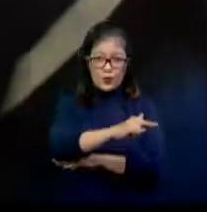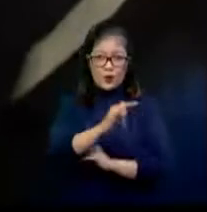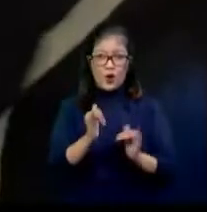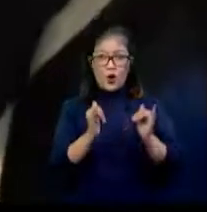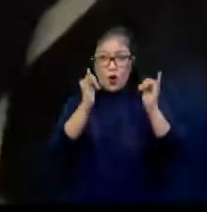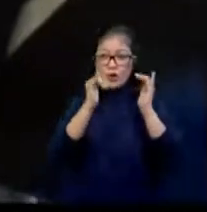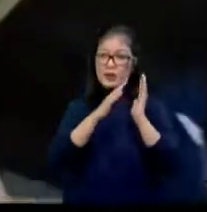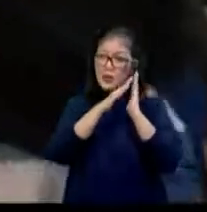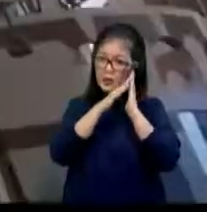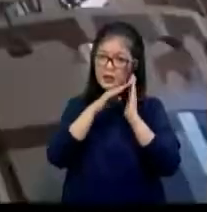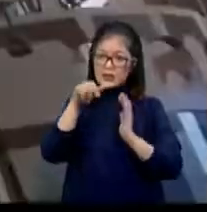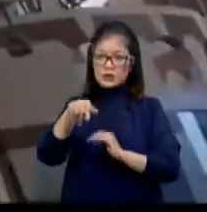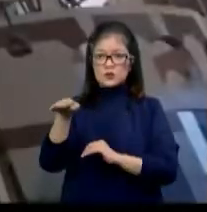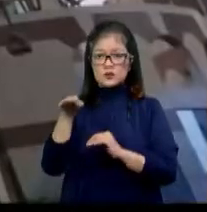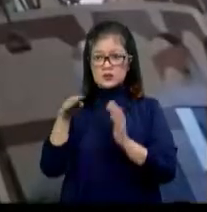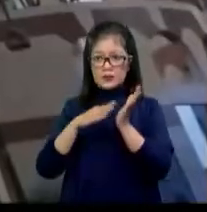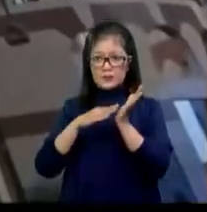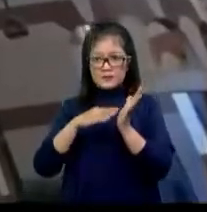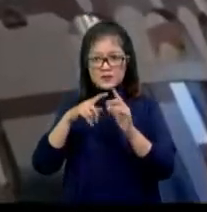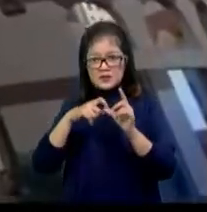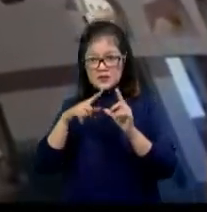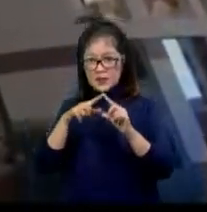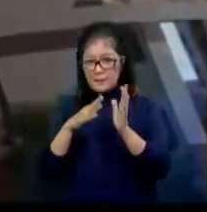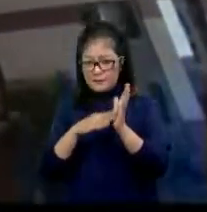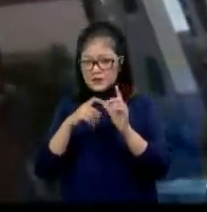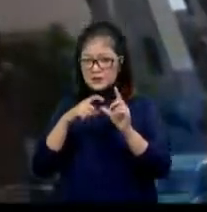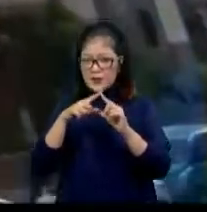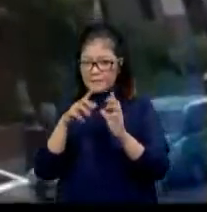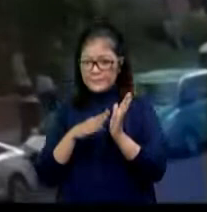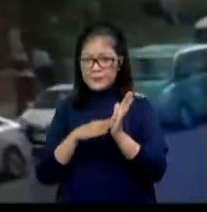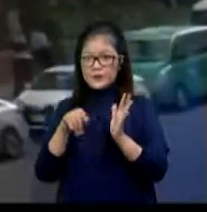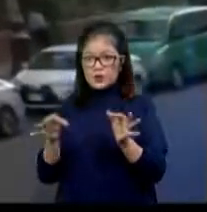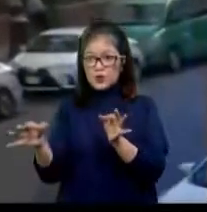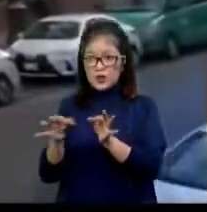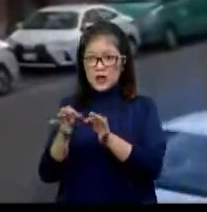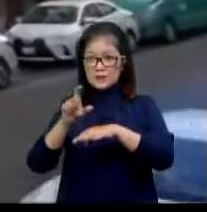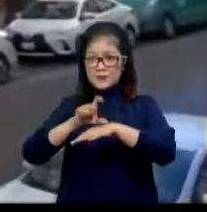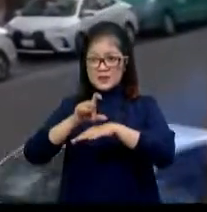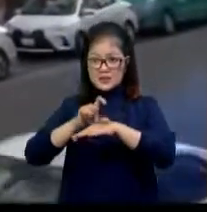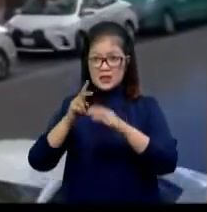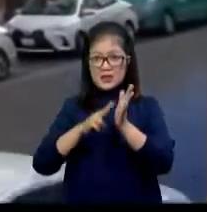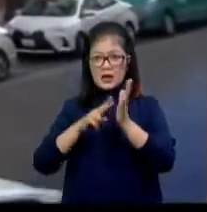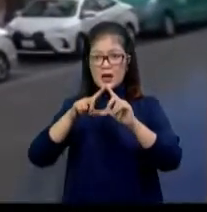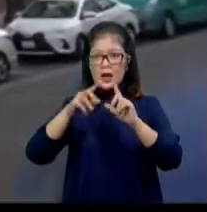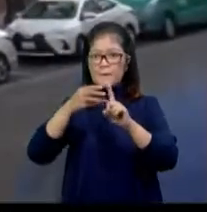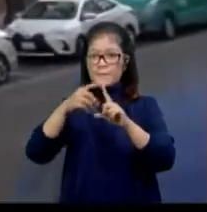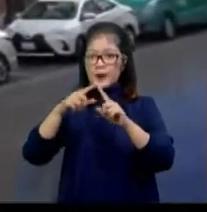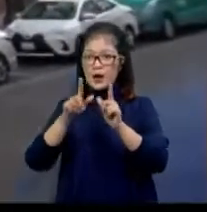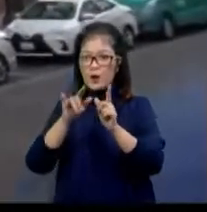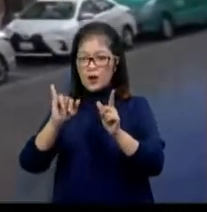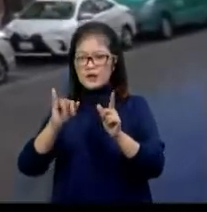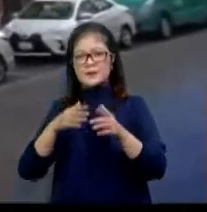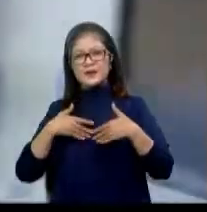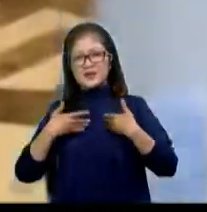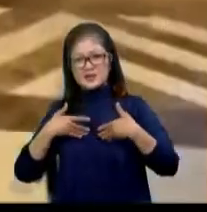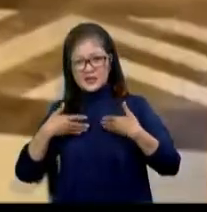satunya adalah Hotel Zamzam Pullman. Letak hotel yang berdekatan dengan Masjid Nabawi menjadi hal yang spesial bagi jemaah, karena jemaah